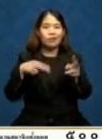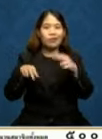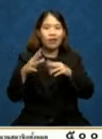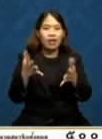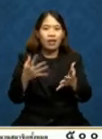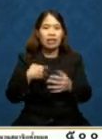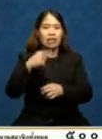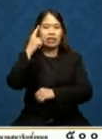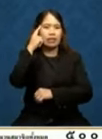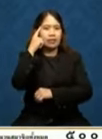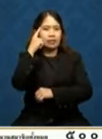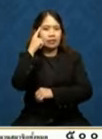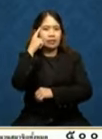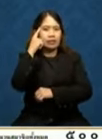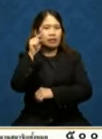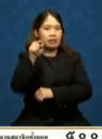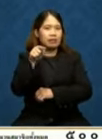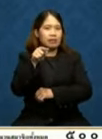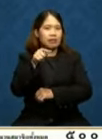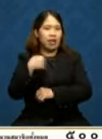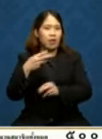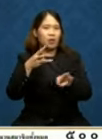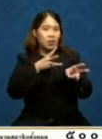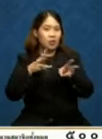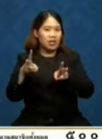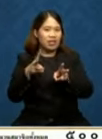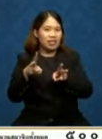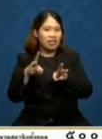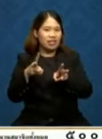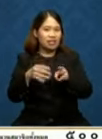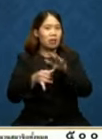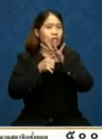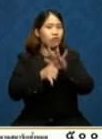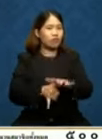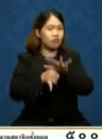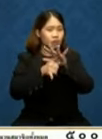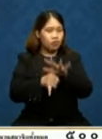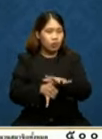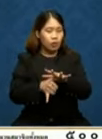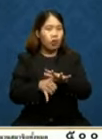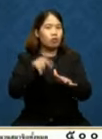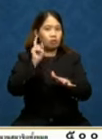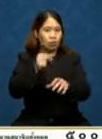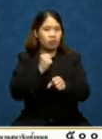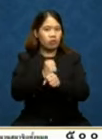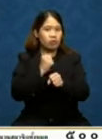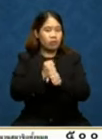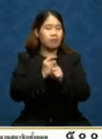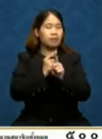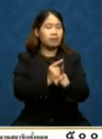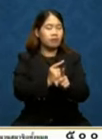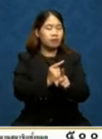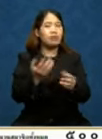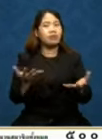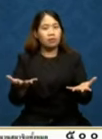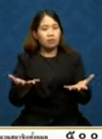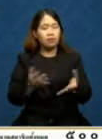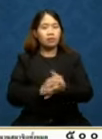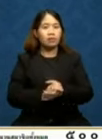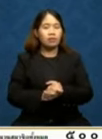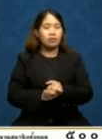รุนแรงเข้ากดขี่ทำให้เขาทำตามหรือไม่ทำตามใดๆเท่านั้นเ